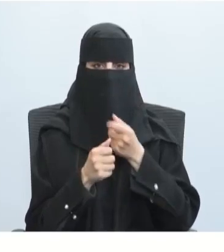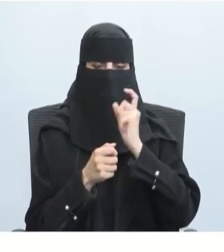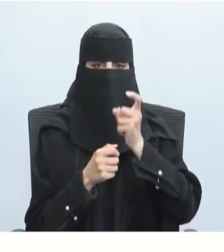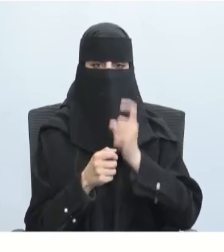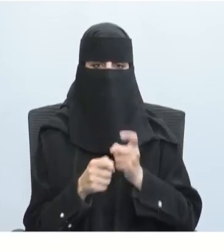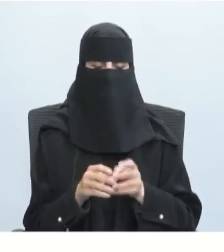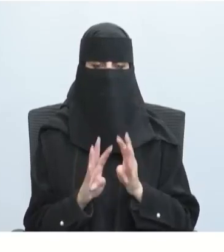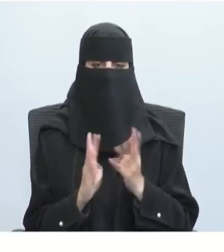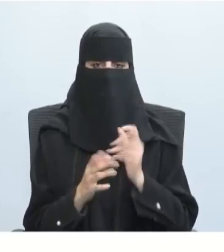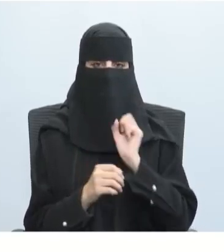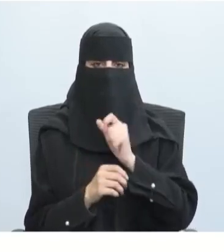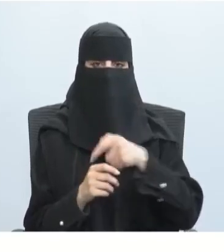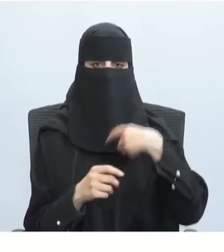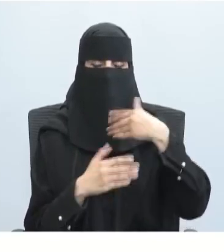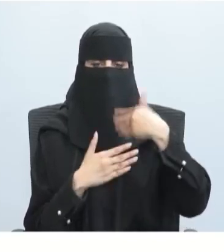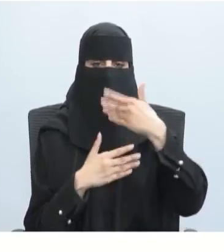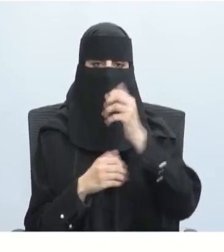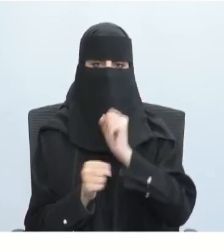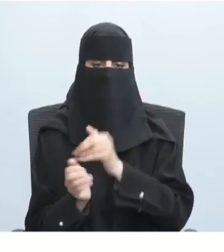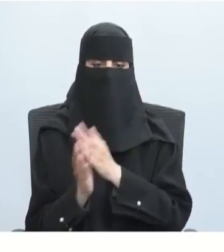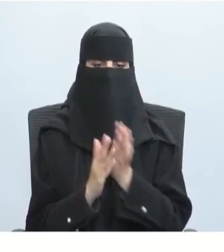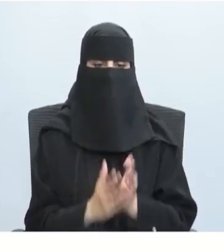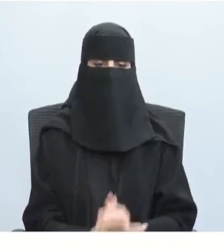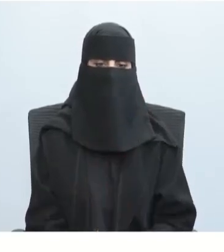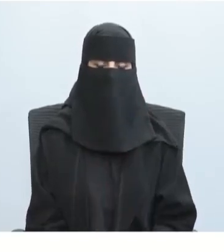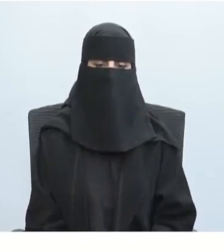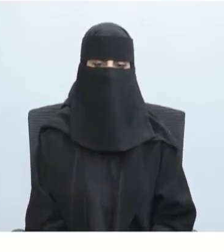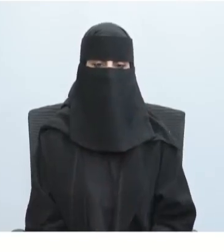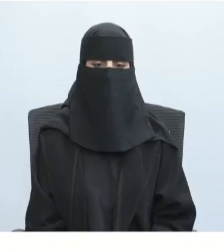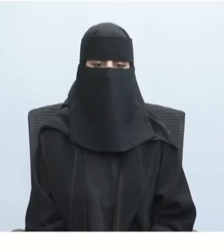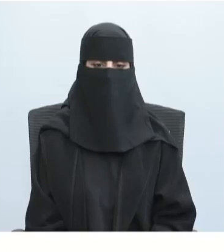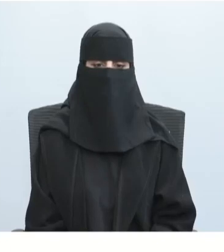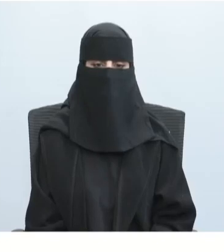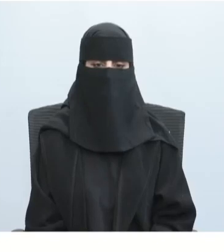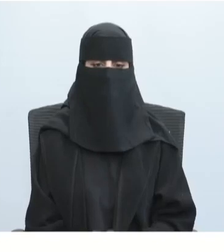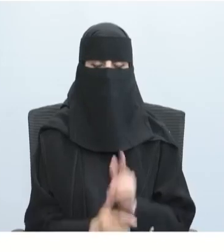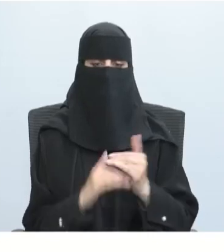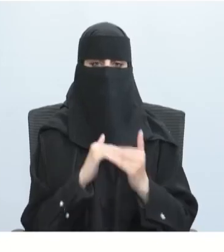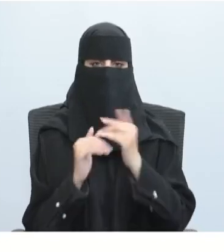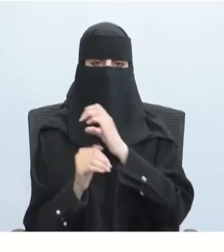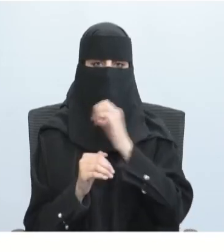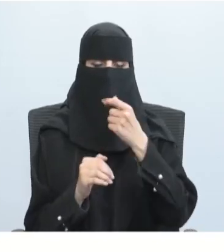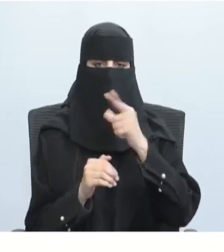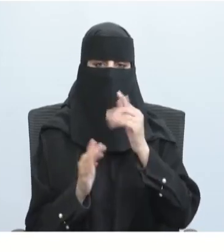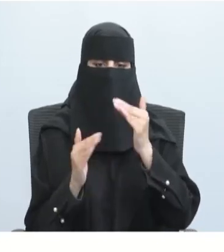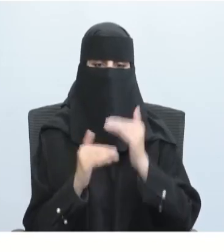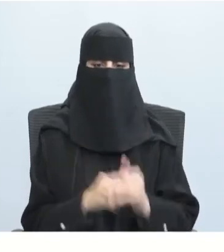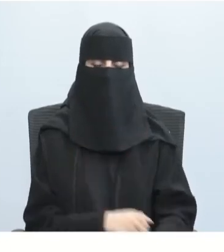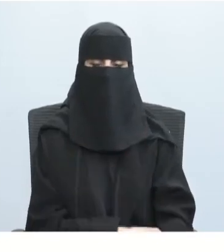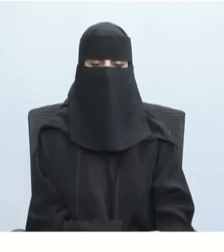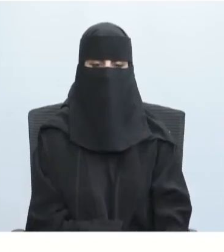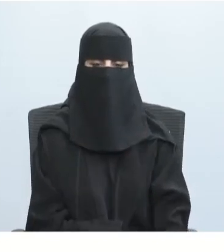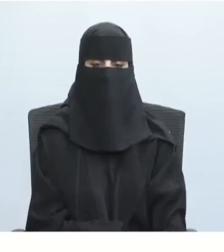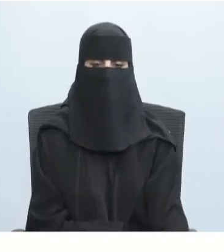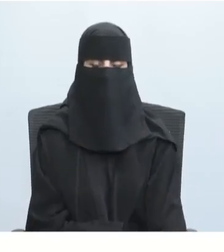اقصد او قروض بالتاكيد يفكرون بالمبالغ وبالتالي بالتاكيد تساعدنا اذا الاجابه صحيحه يساعدنا